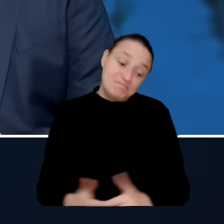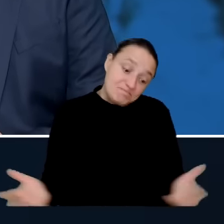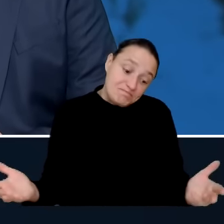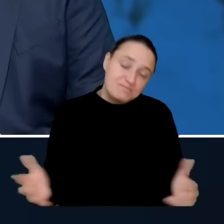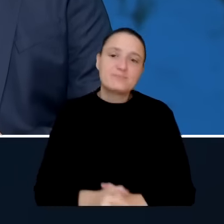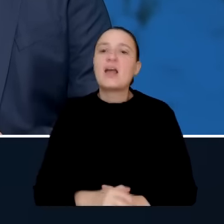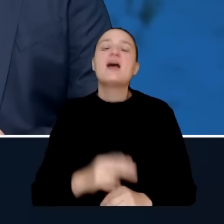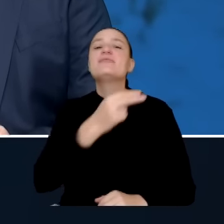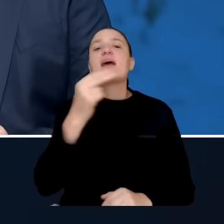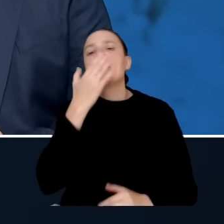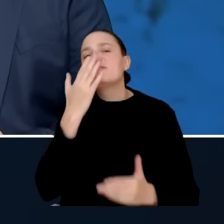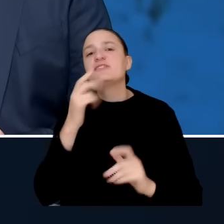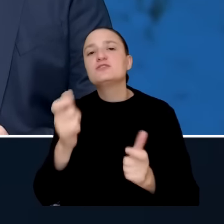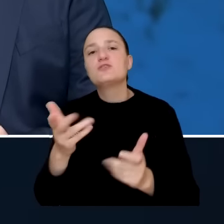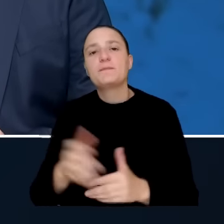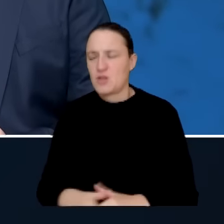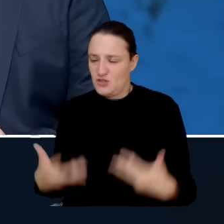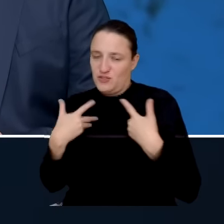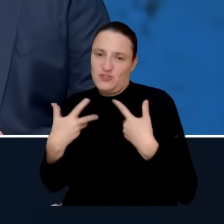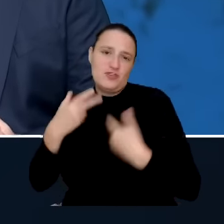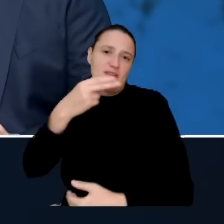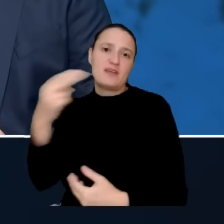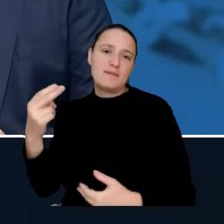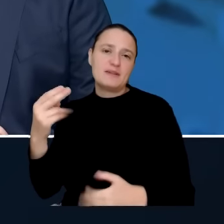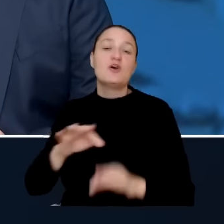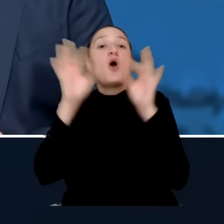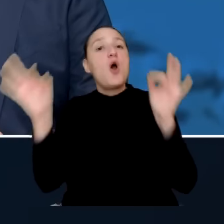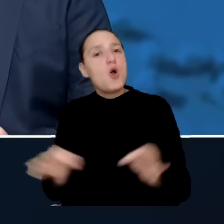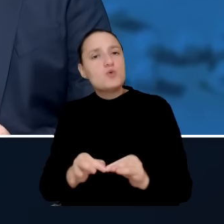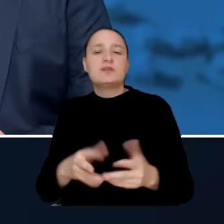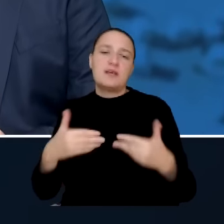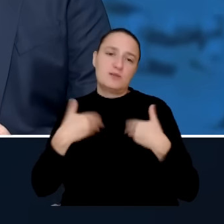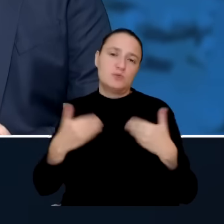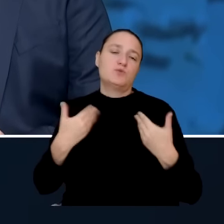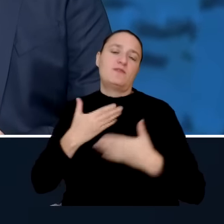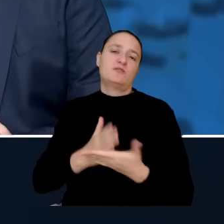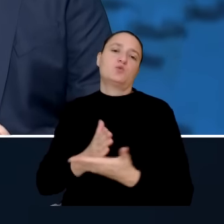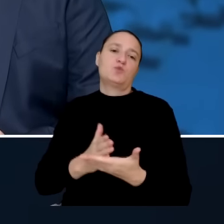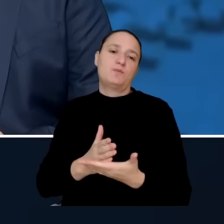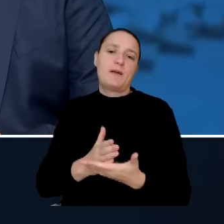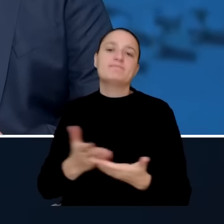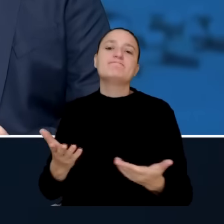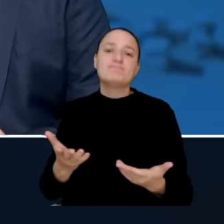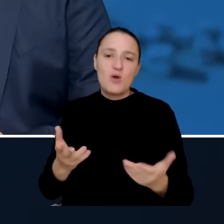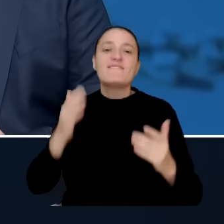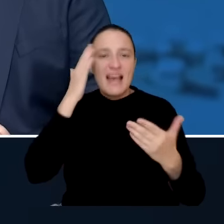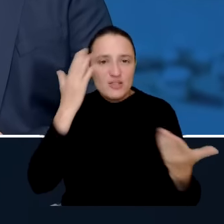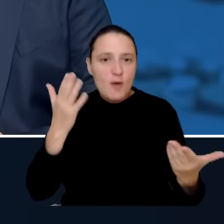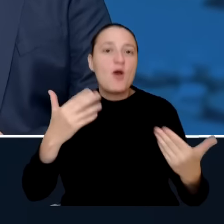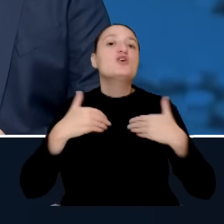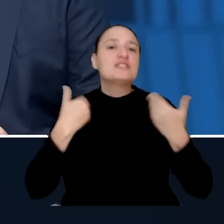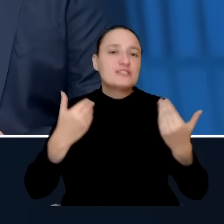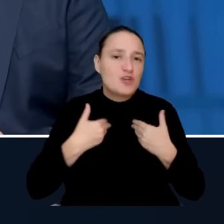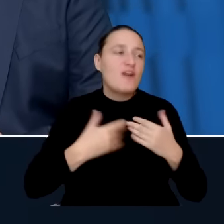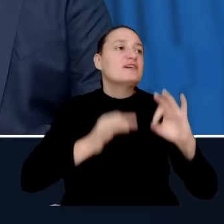c to prawda o czym o życiu proszę państwa Generalnie to porozmawiamy sobie o służbie zdrowia bo jak to jest Szlachetne zdrowie jako smakujesz aż się